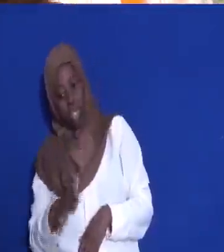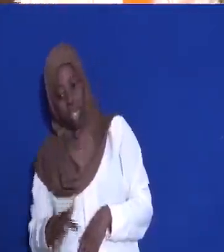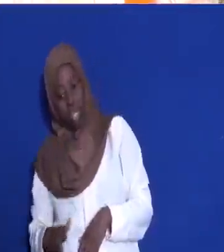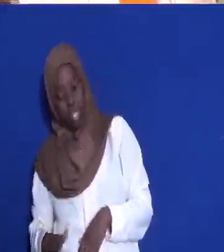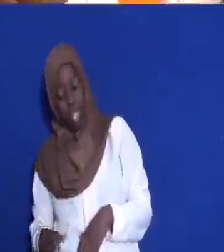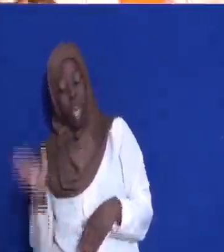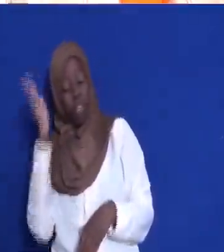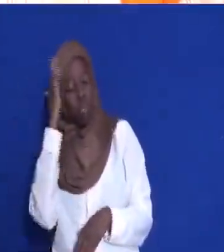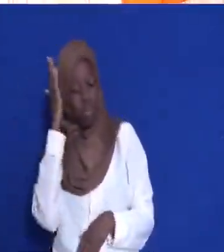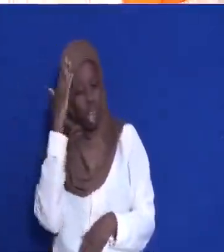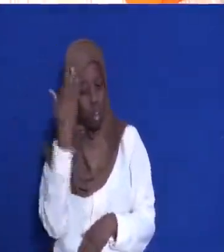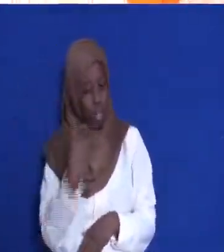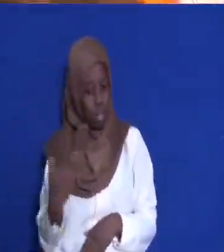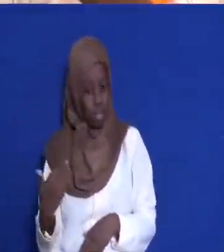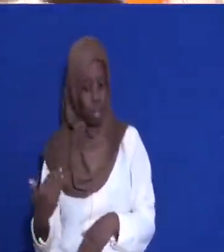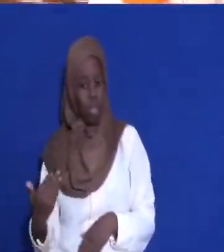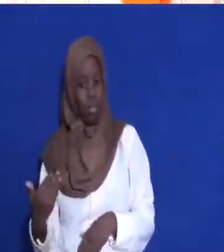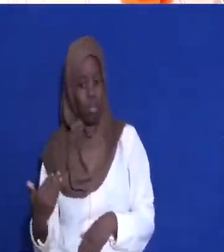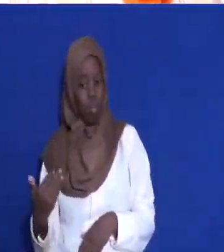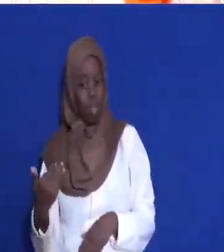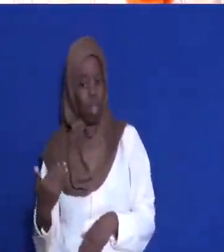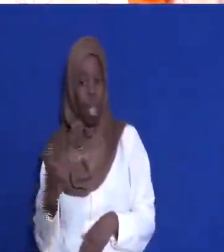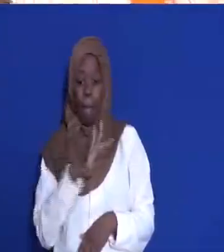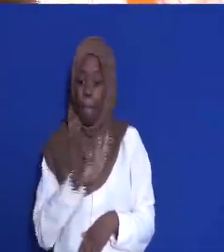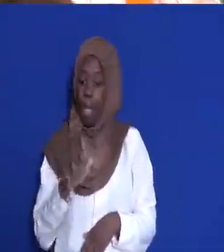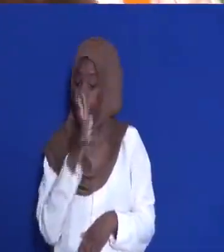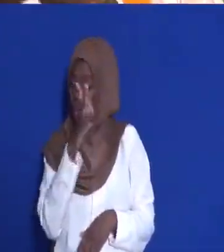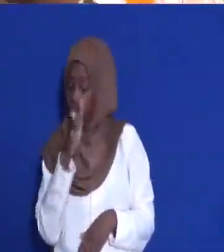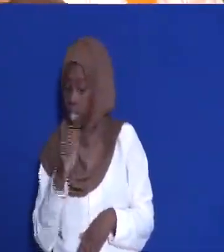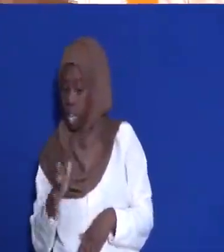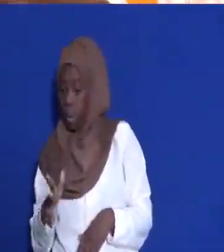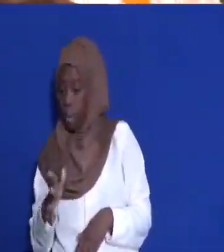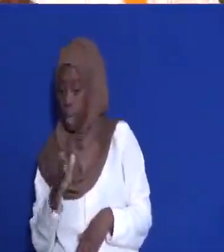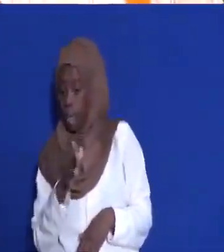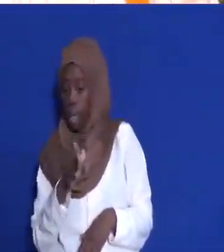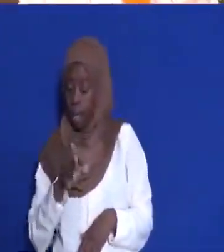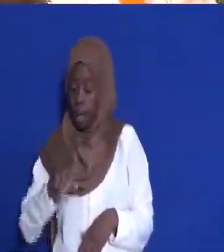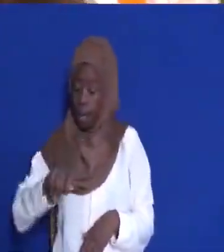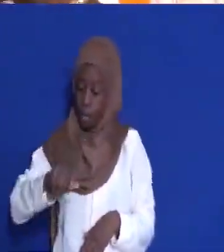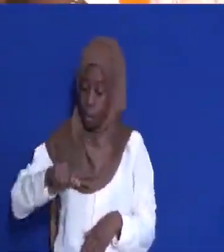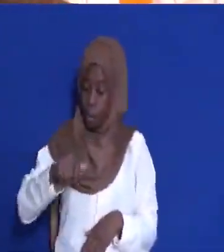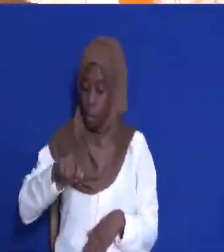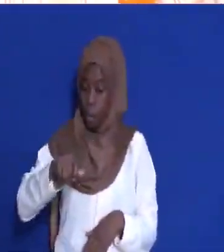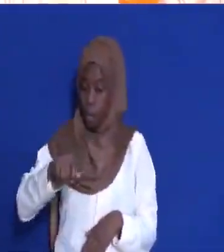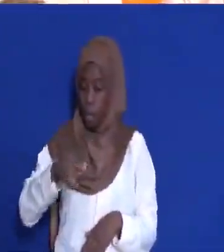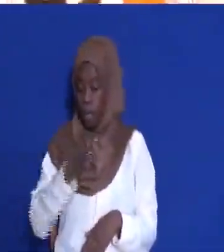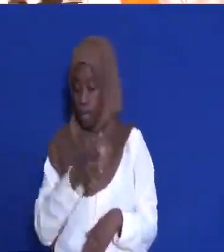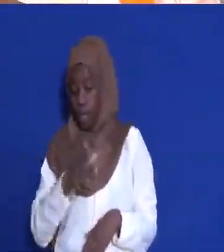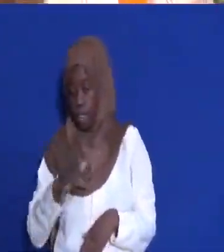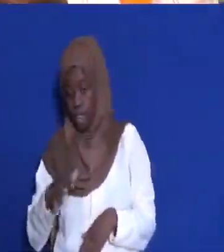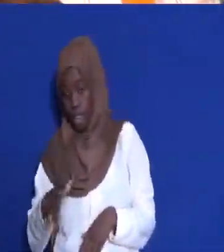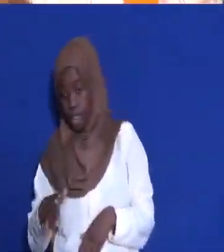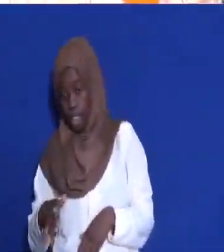ya kutiririka. Tumefahamu watoto, eh? Maji ya kutiririka ni kama yale kwenye mfereji,